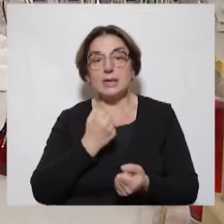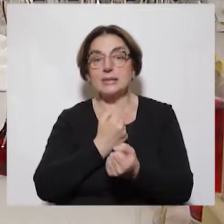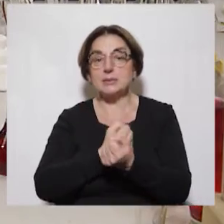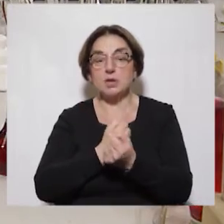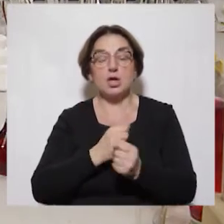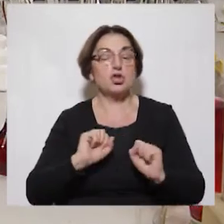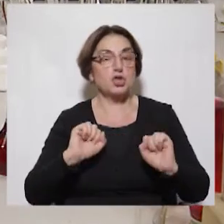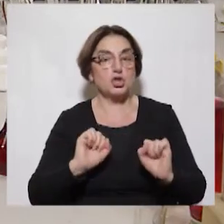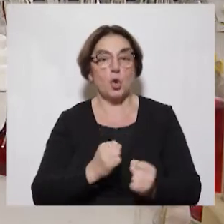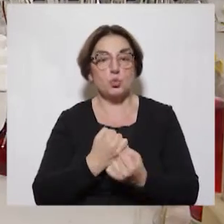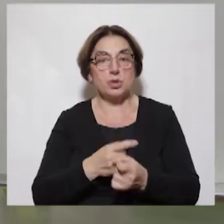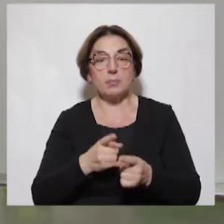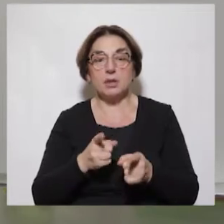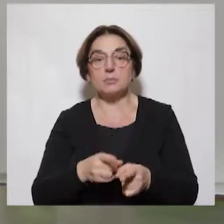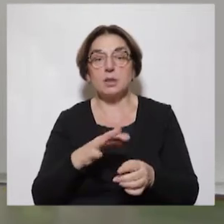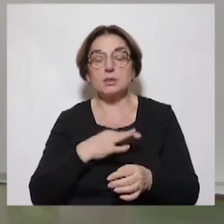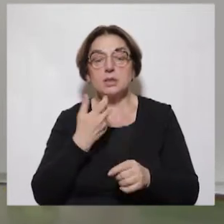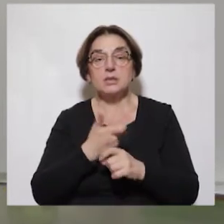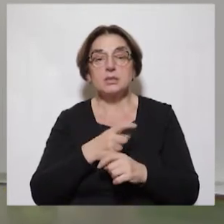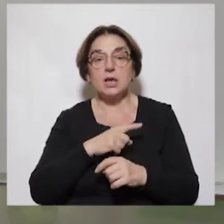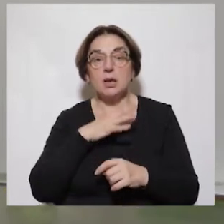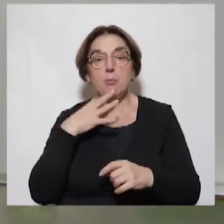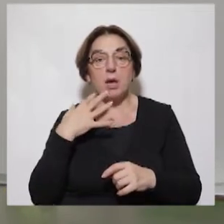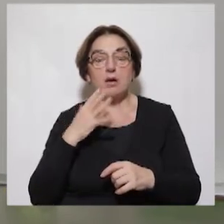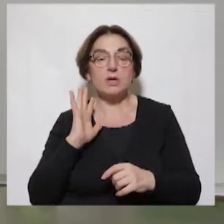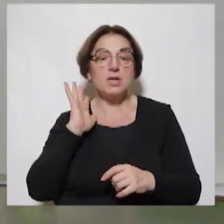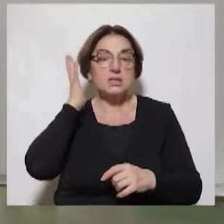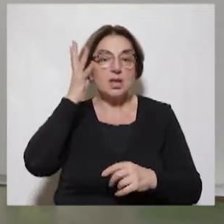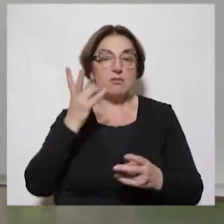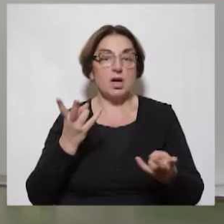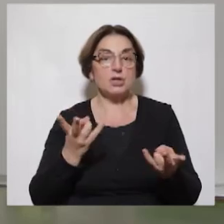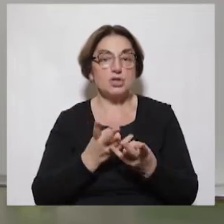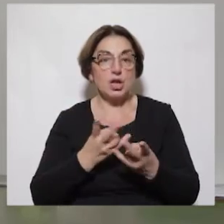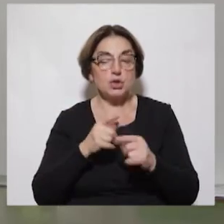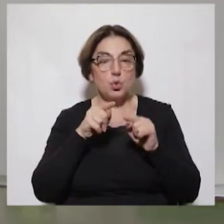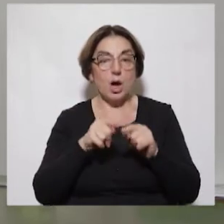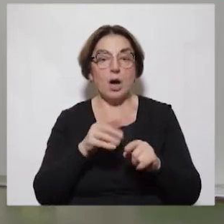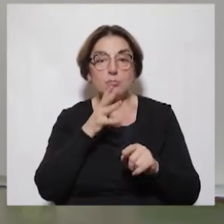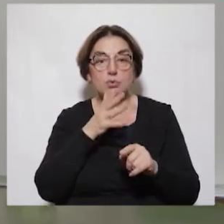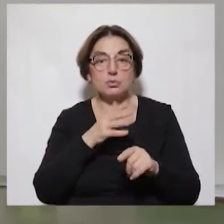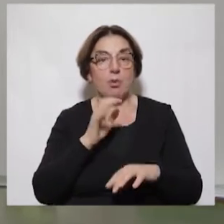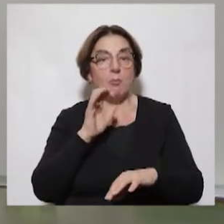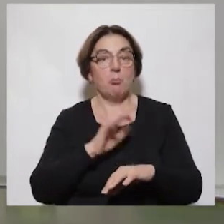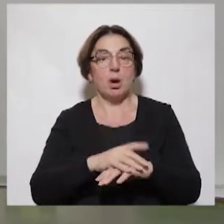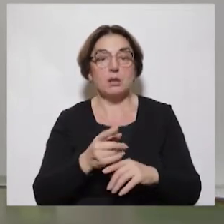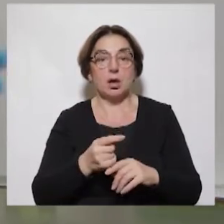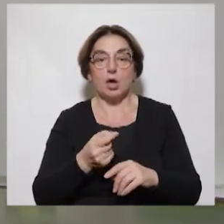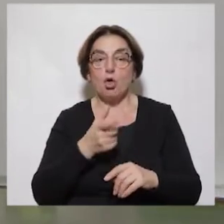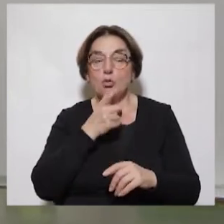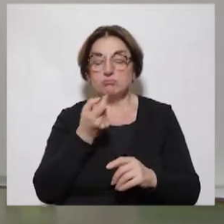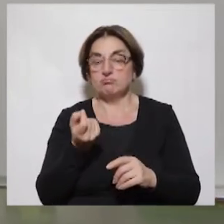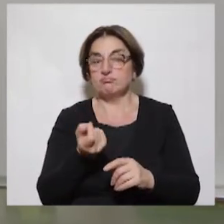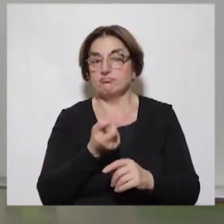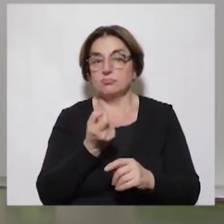ფაქტიურად შეუძლებელია. თუმცა მინდა გითხრათ, რომ იმდენად დიდი წნევა ამისათვის საჭირო გამოხდის პროცესის დროს, რომ ფაქტიურად ძალიან